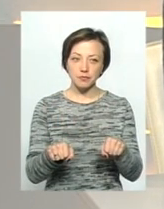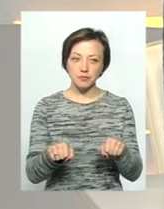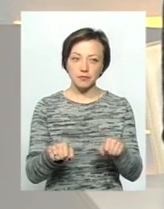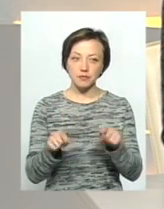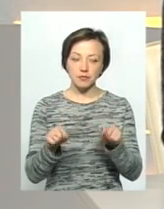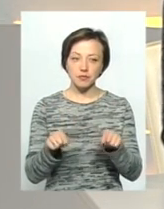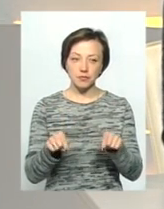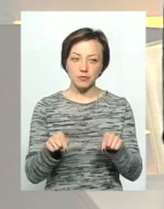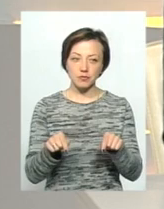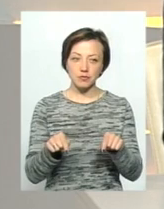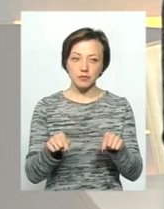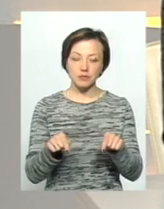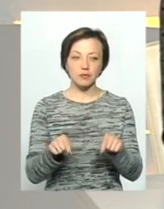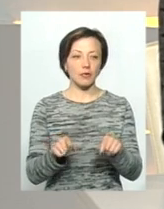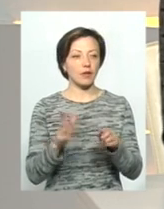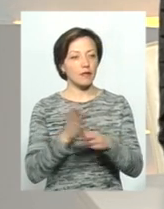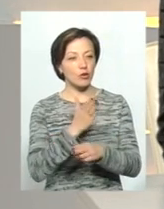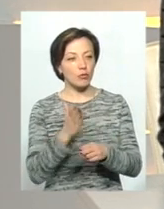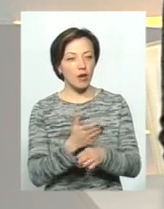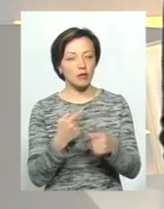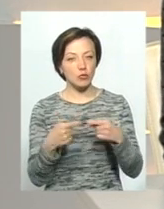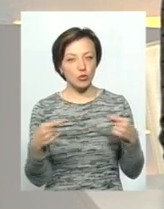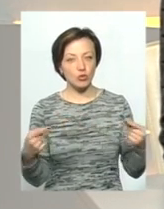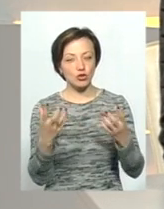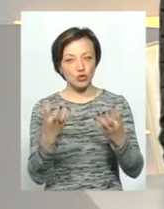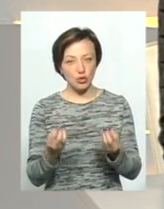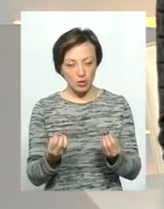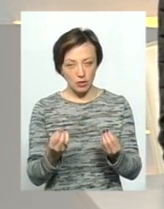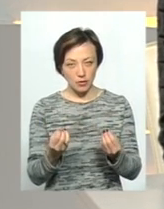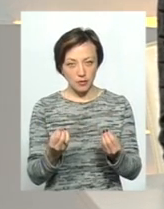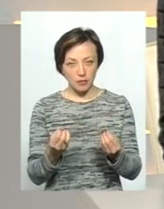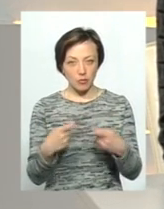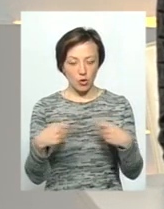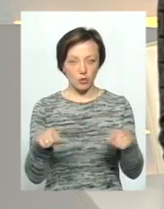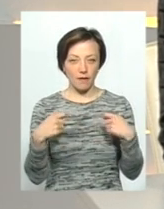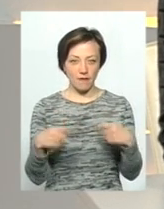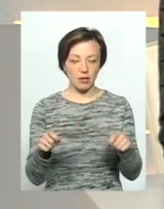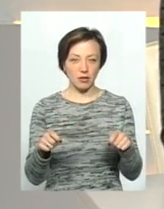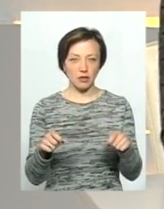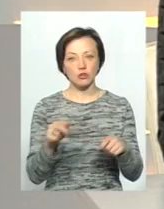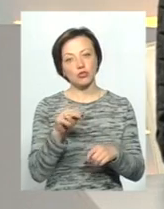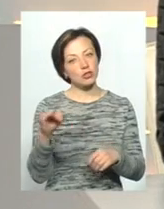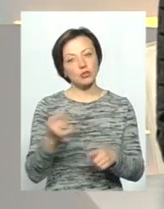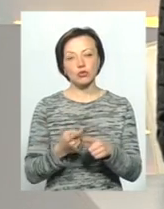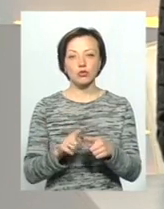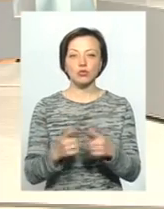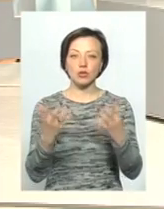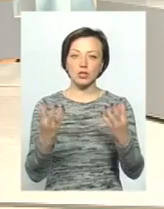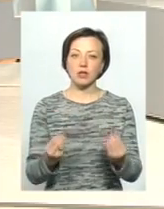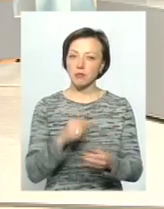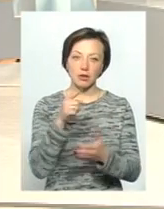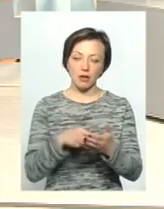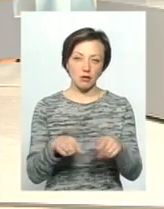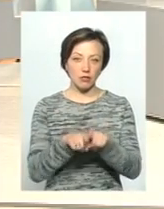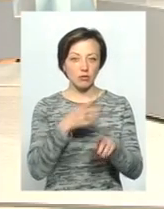отут не лише виробляти продукцію, а ще її продавати? Чи на сьогоднішній день так питання не